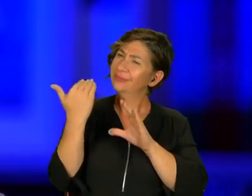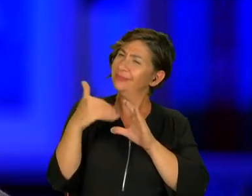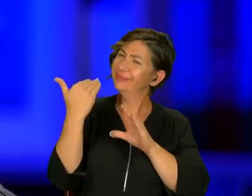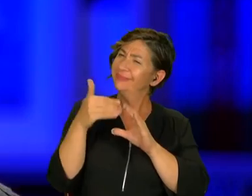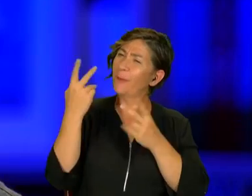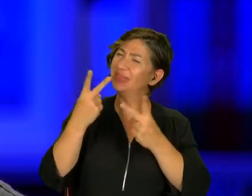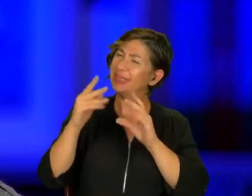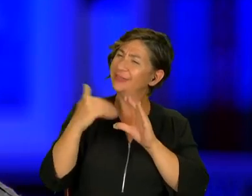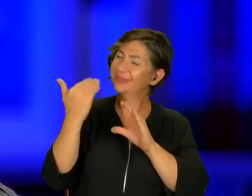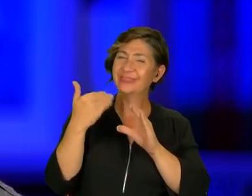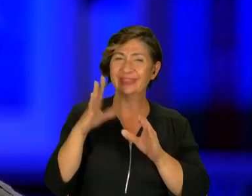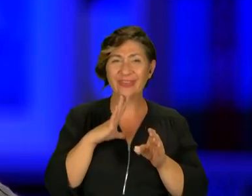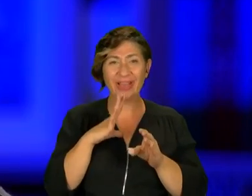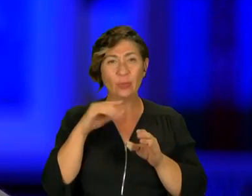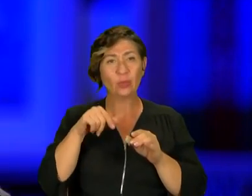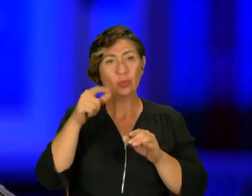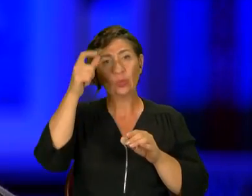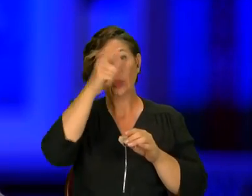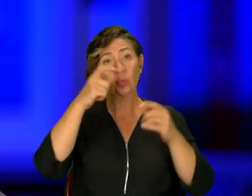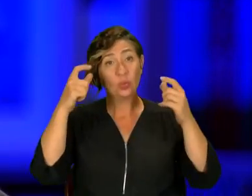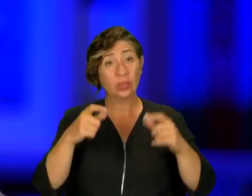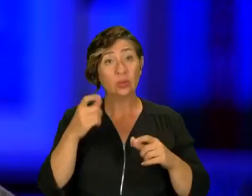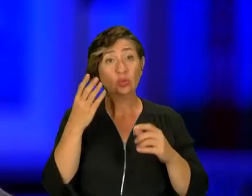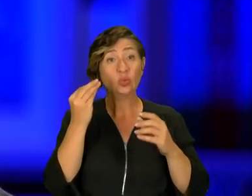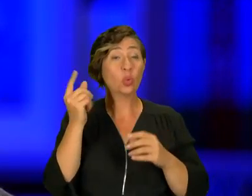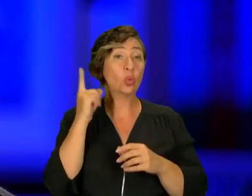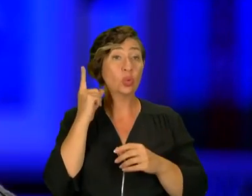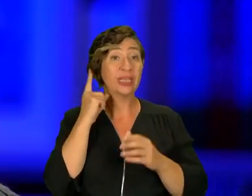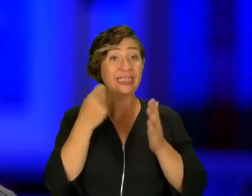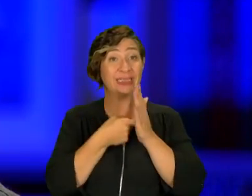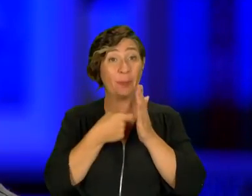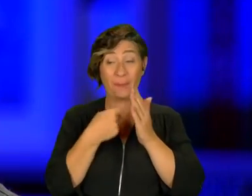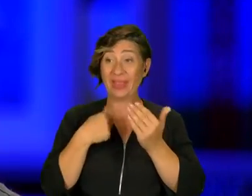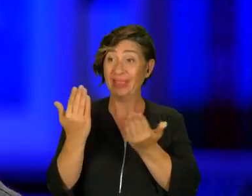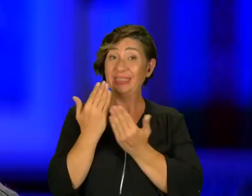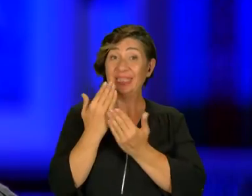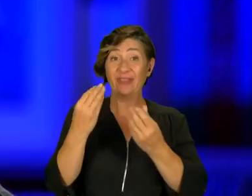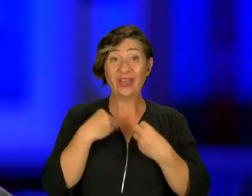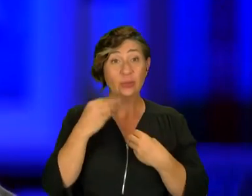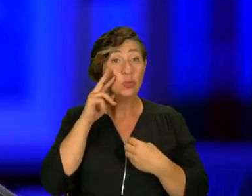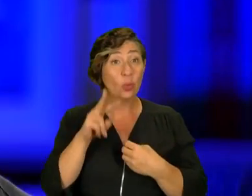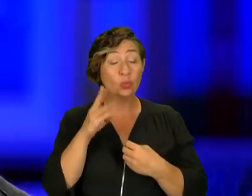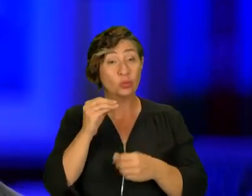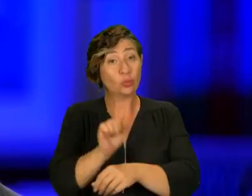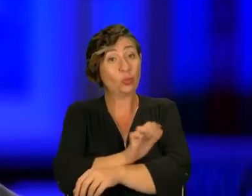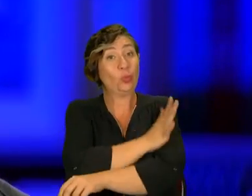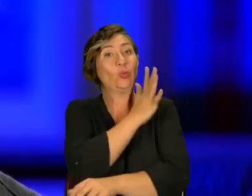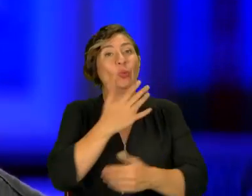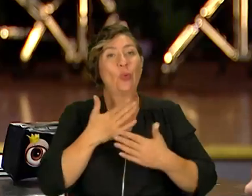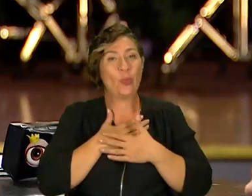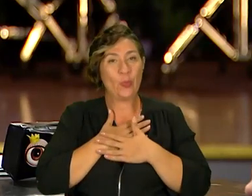ki. Bugün baktığımda Türkiye'de çok ünlü isimlerin beni desteklediğini görüyorum ve gerçekten bununla gurur